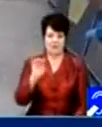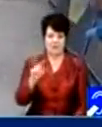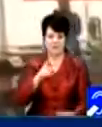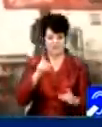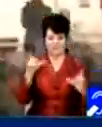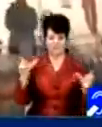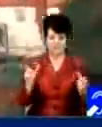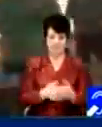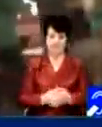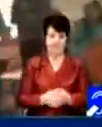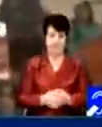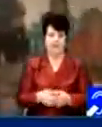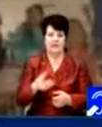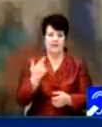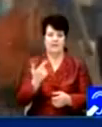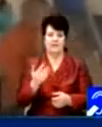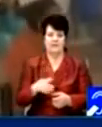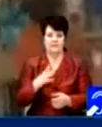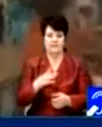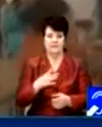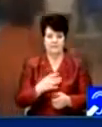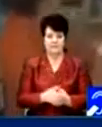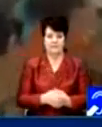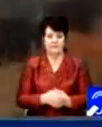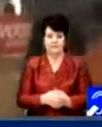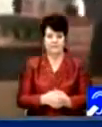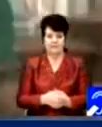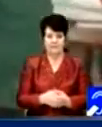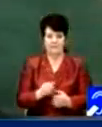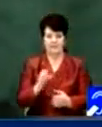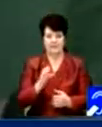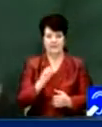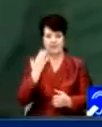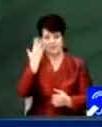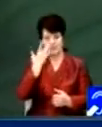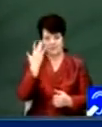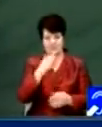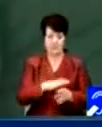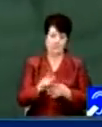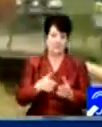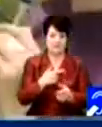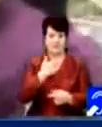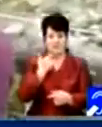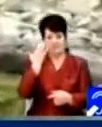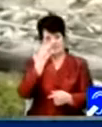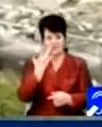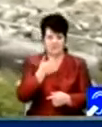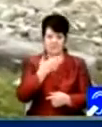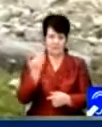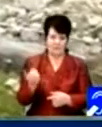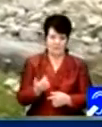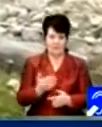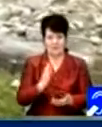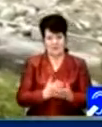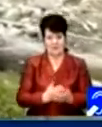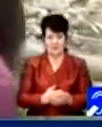Hajnal! Veneam să mă ciupesc ca să mă trezesc din vis. Să văd dacă visez sau nu. A fost ireal. Cred că o să rămână